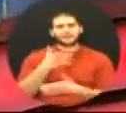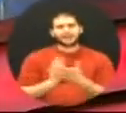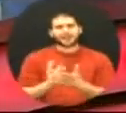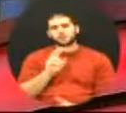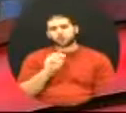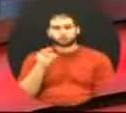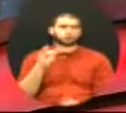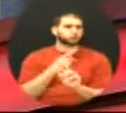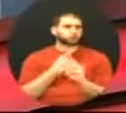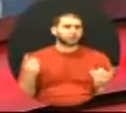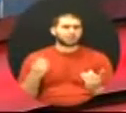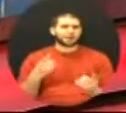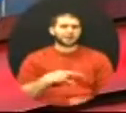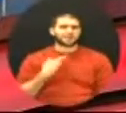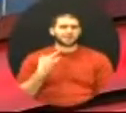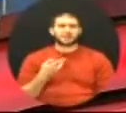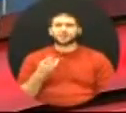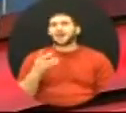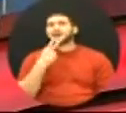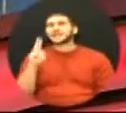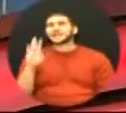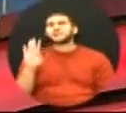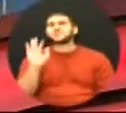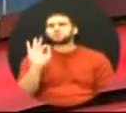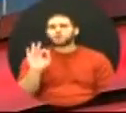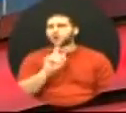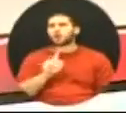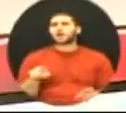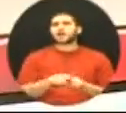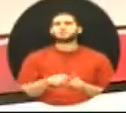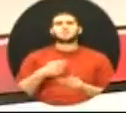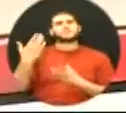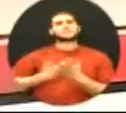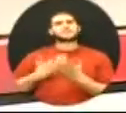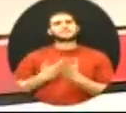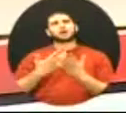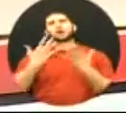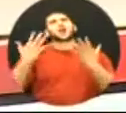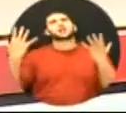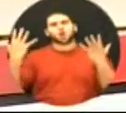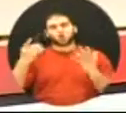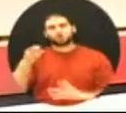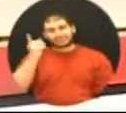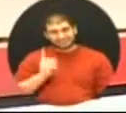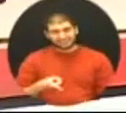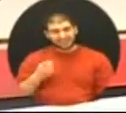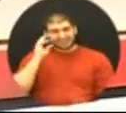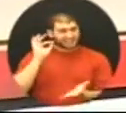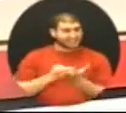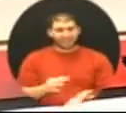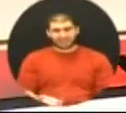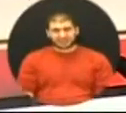מהנושאים הוא שונה מאשר החוויה והנרטיב שלי. שהצהרת בלפור בשבילם היא לא איזה מסמך מכונן עד כדי כך שצריך לציין